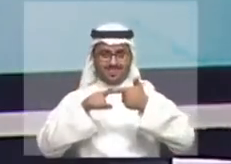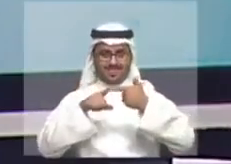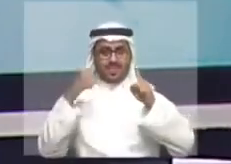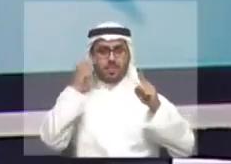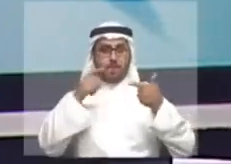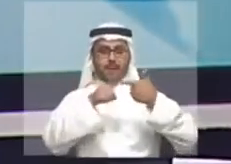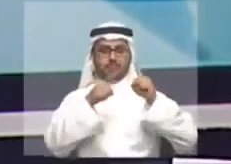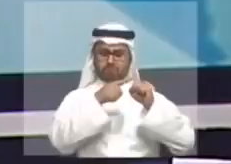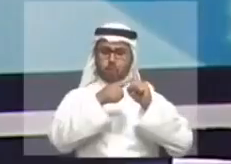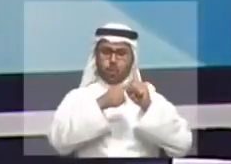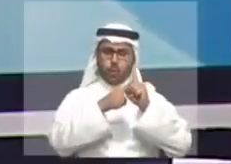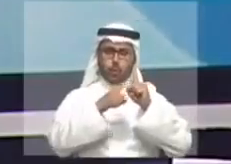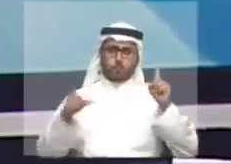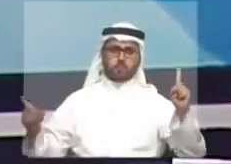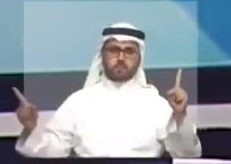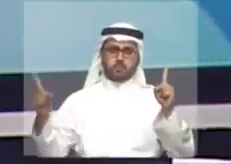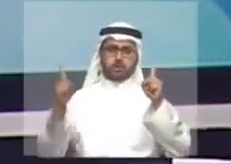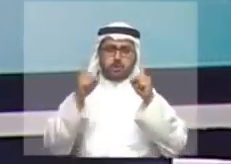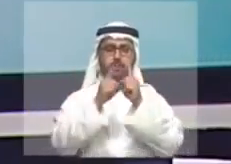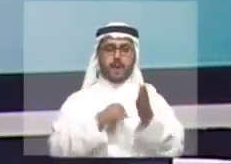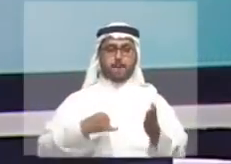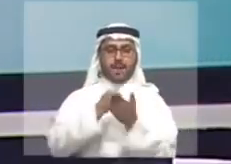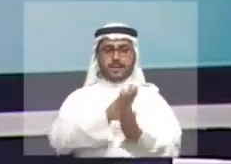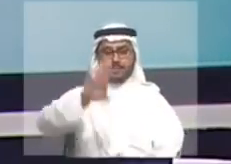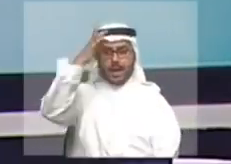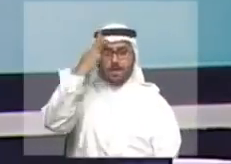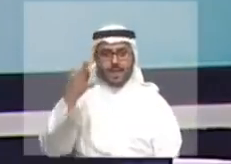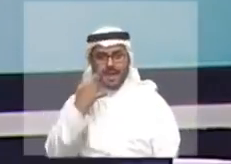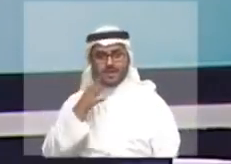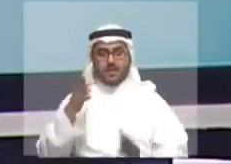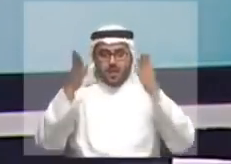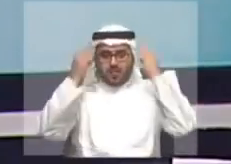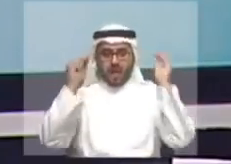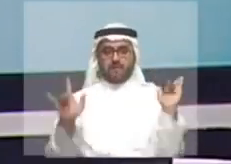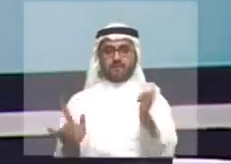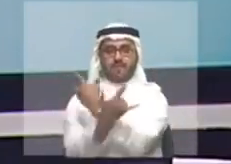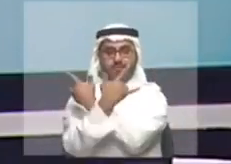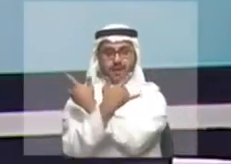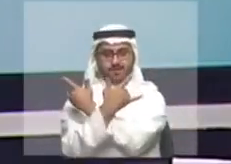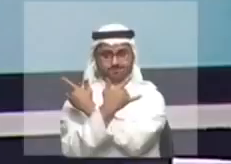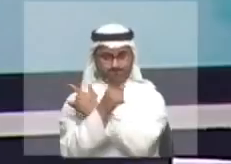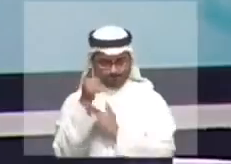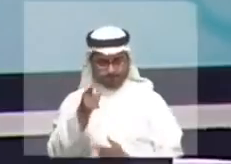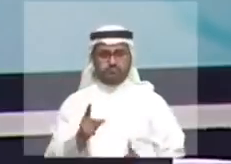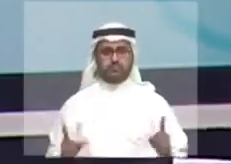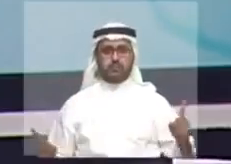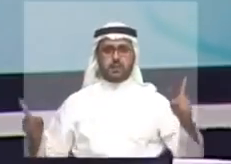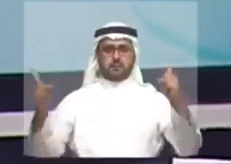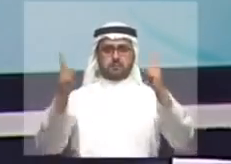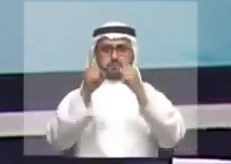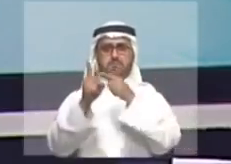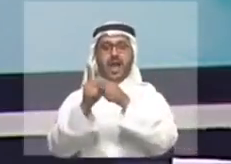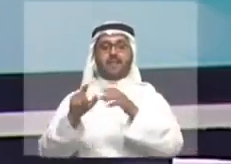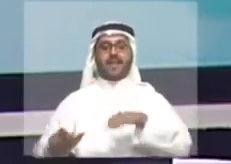رئيس مجلس الوزراء وزير الدفاع في مركز الملك عبد العزيز الثقافي العالمي في الظهران، التقى بفخامة الرئيس عمر